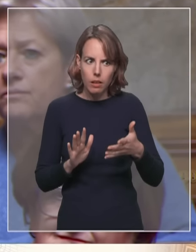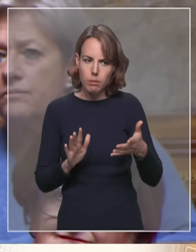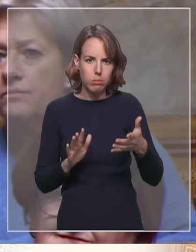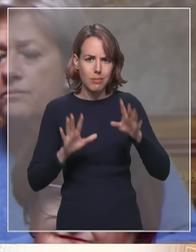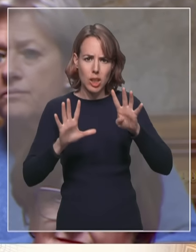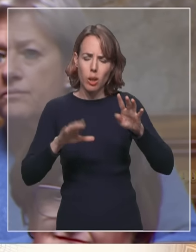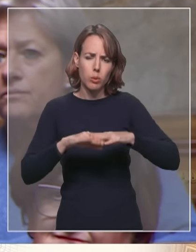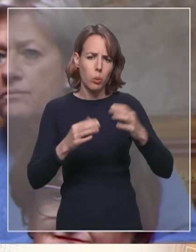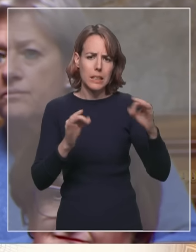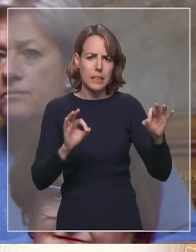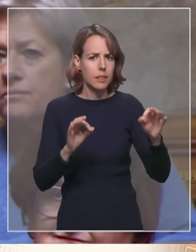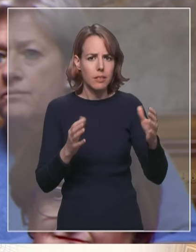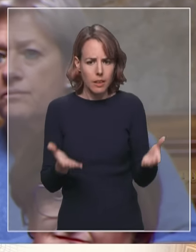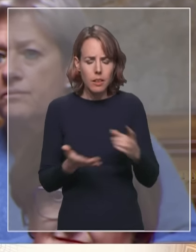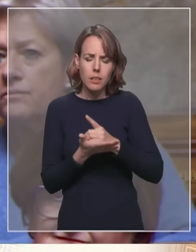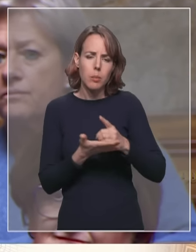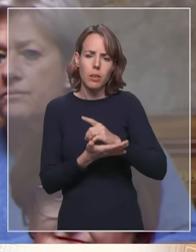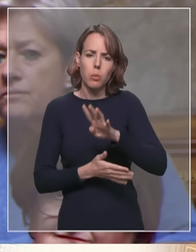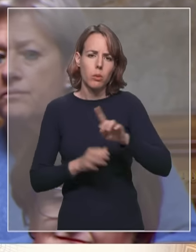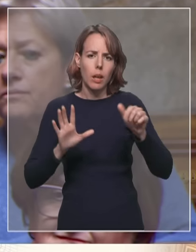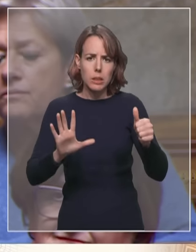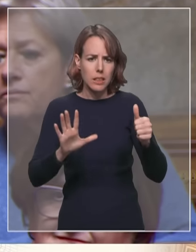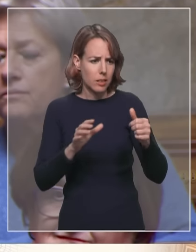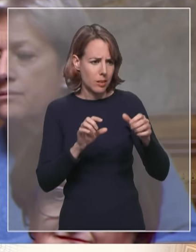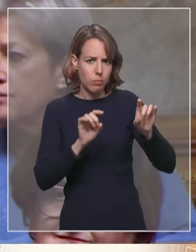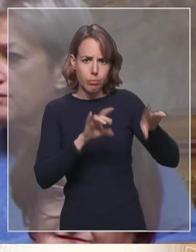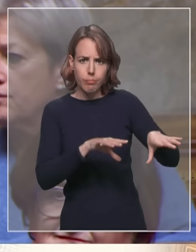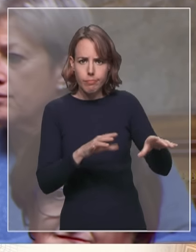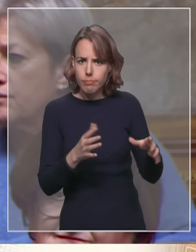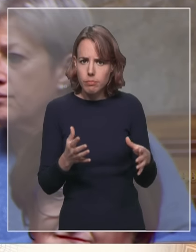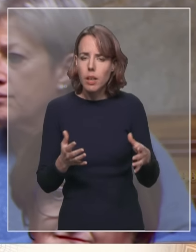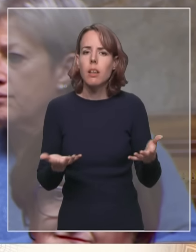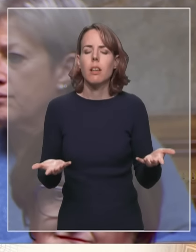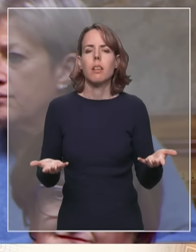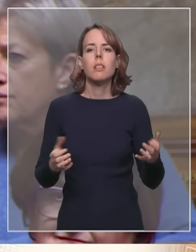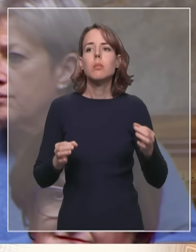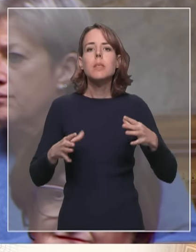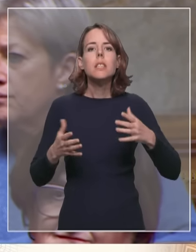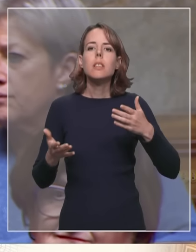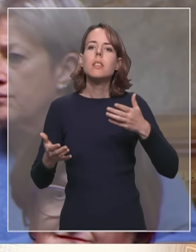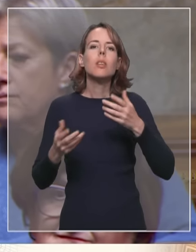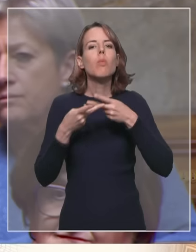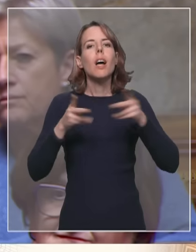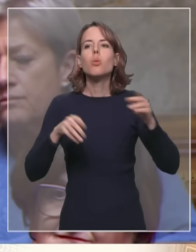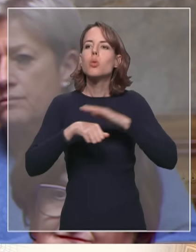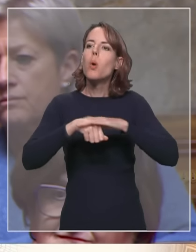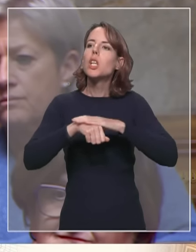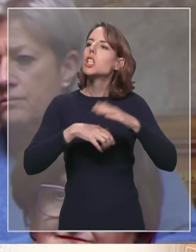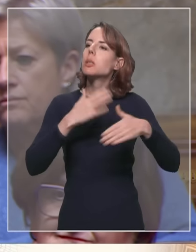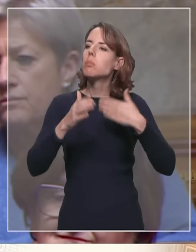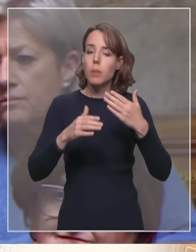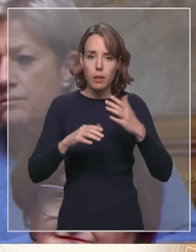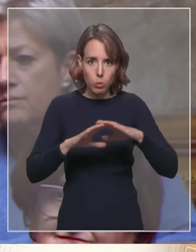exploitations sur 10 dans le Lot. Ce plan se résumait donc à de la communication politique. Comme souvent, ces agriculteurs qui font l'effort